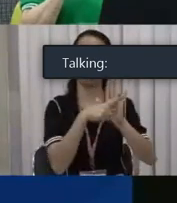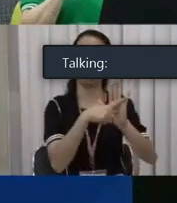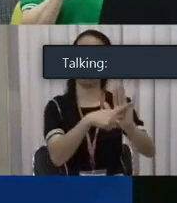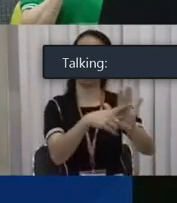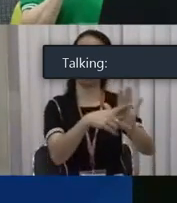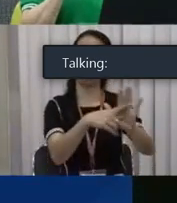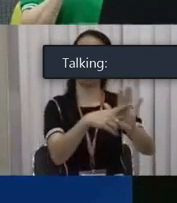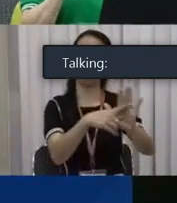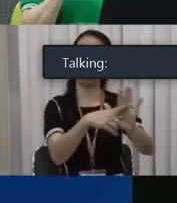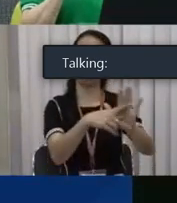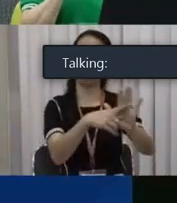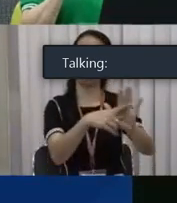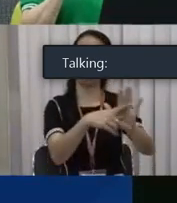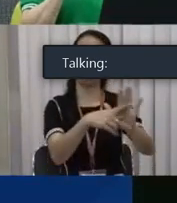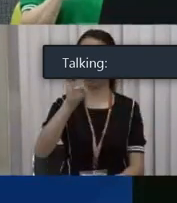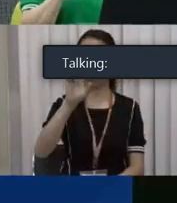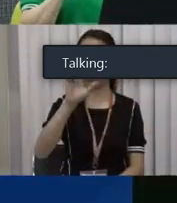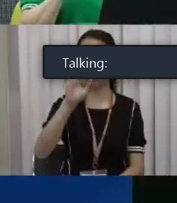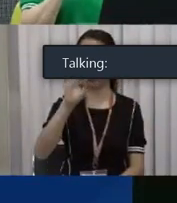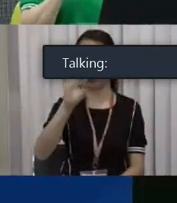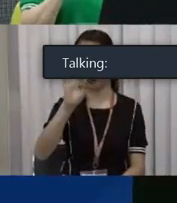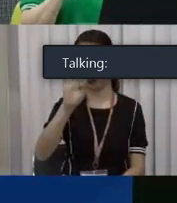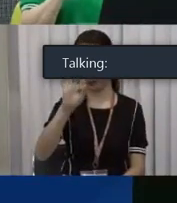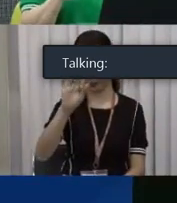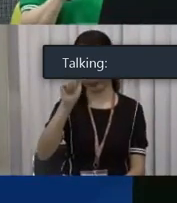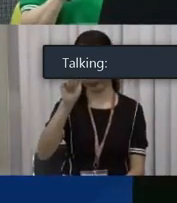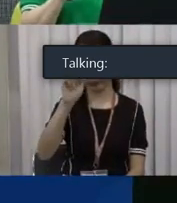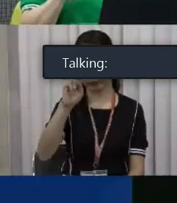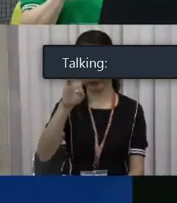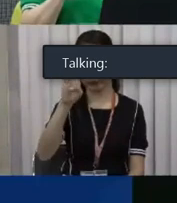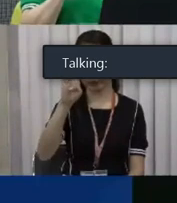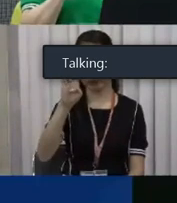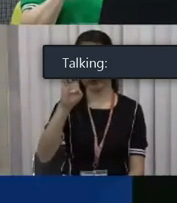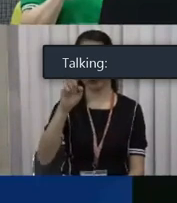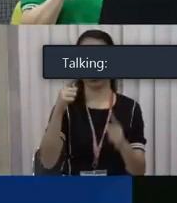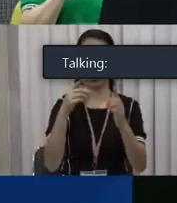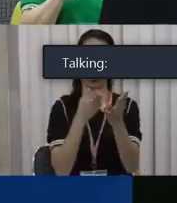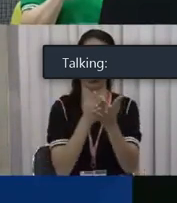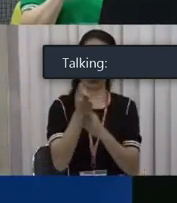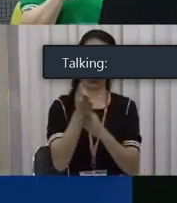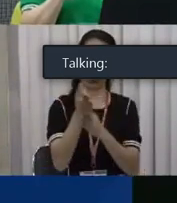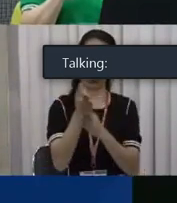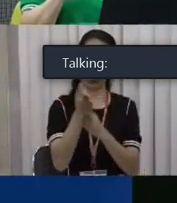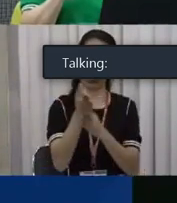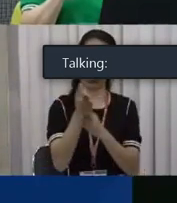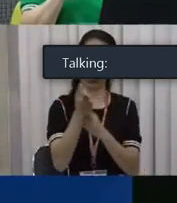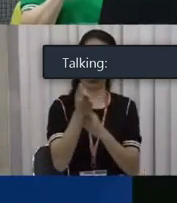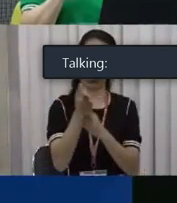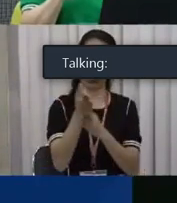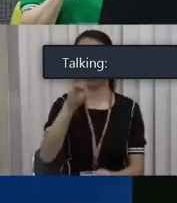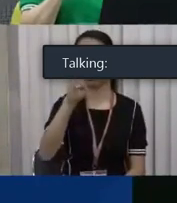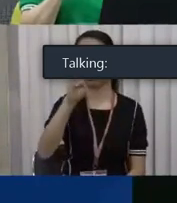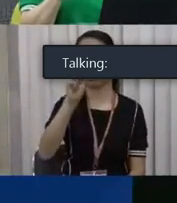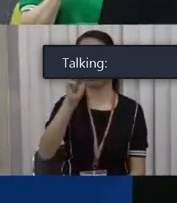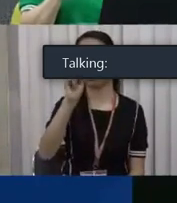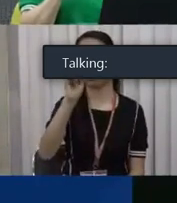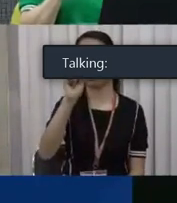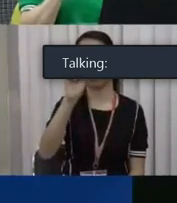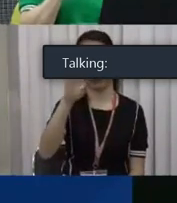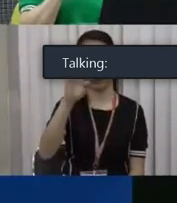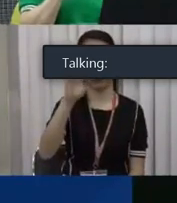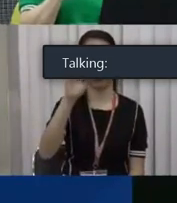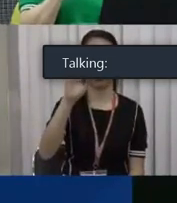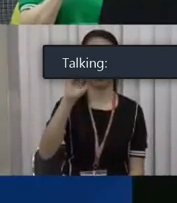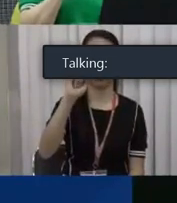promotion of welfare, pinaagi sa ato ang mga benefits nga gihatag sa uban nga ahensya